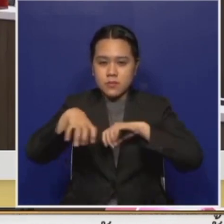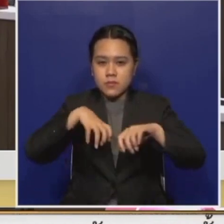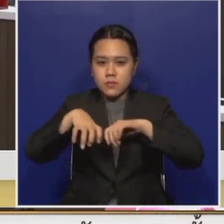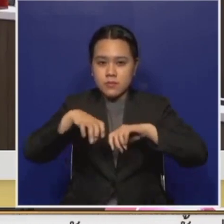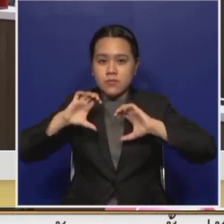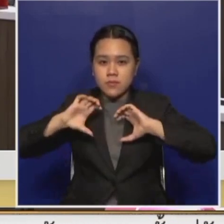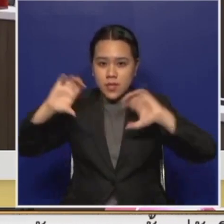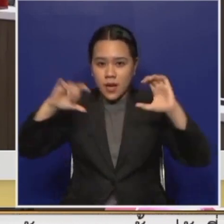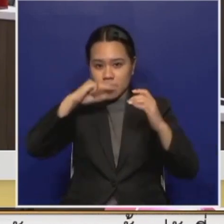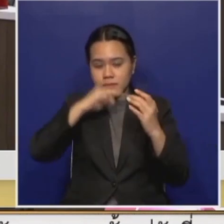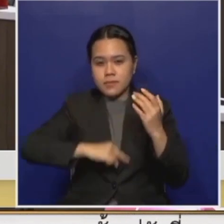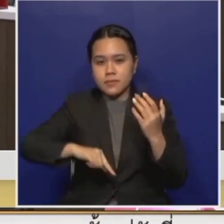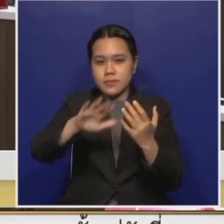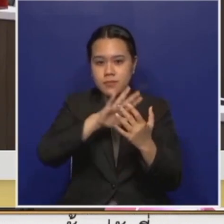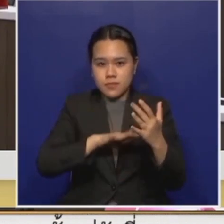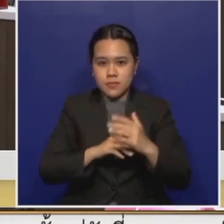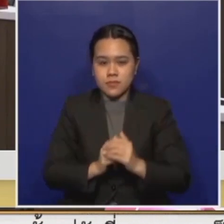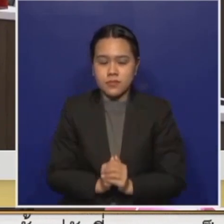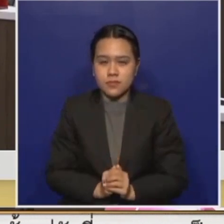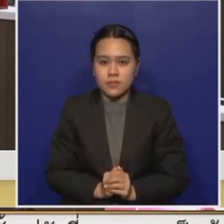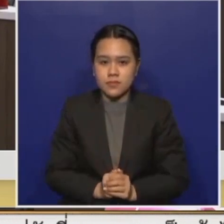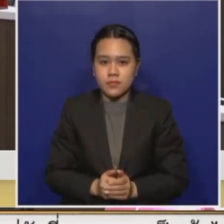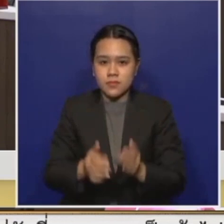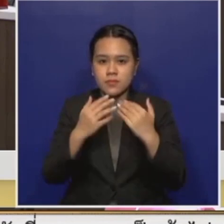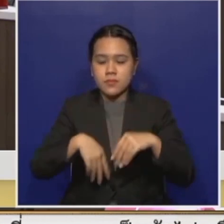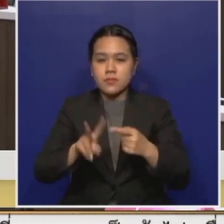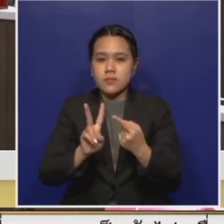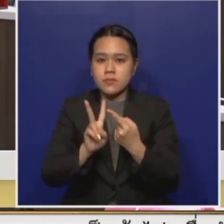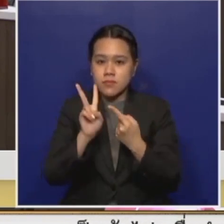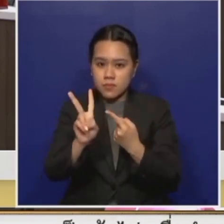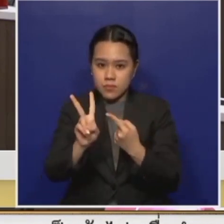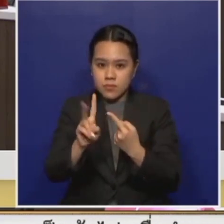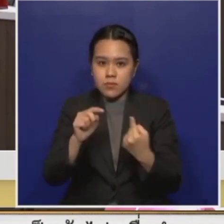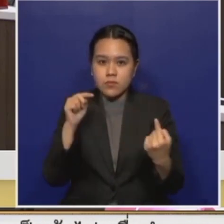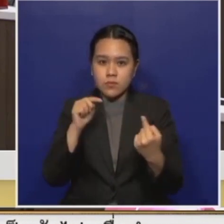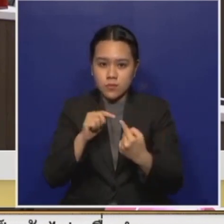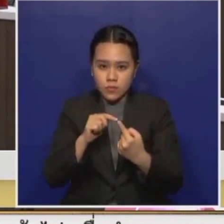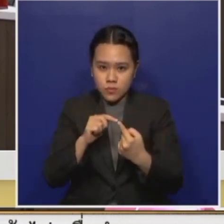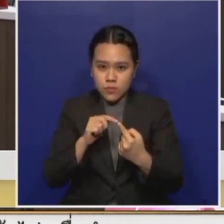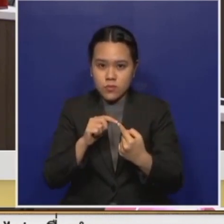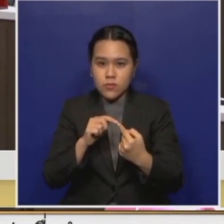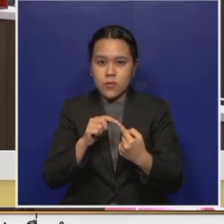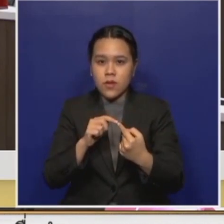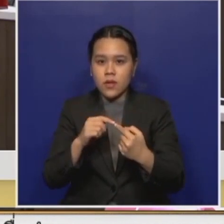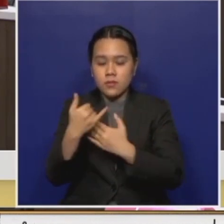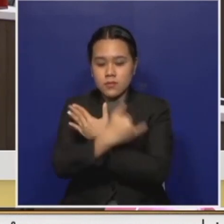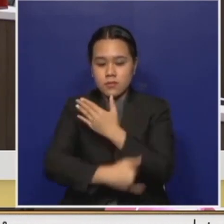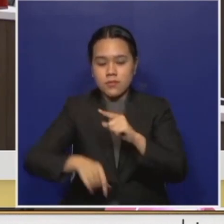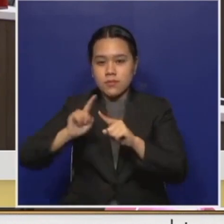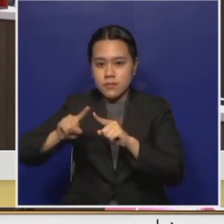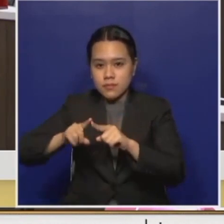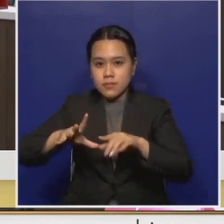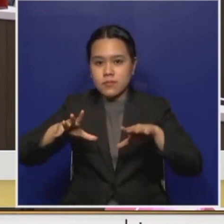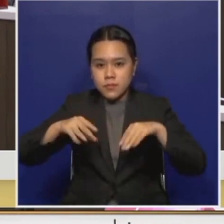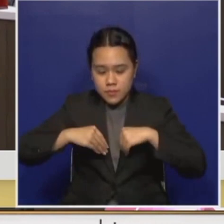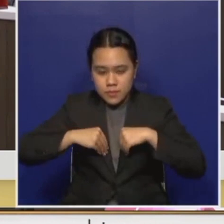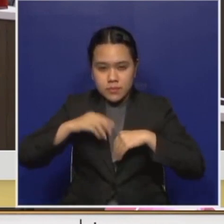เรื่องที่สองครับเป็เรื่องของภารม senเชื่อมั่นการยอมรับนับถือจากต่างเมื่อไม่วาจะ